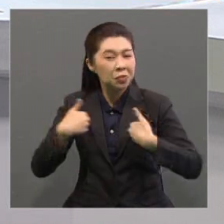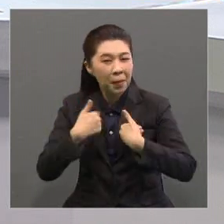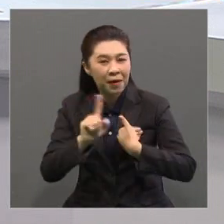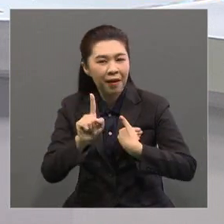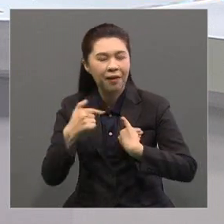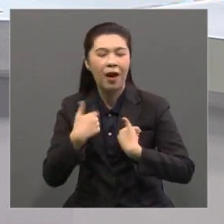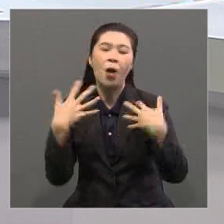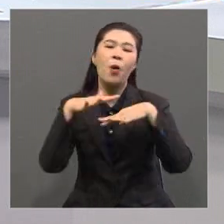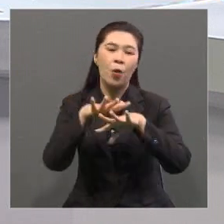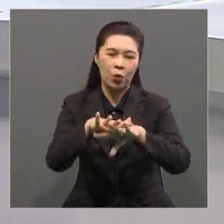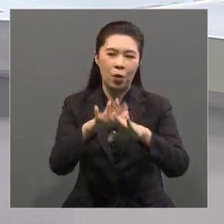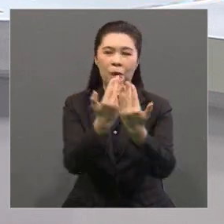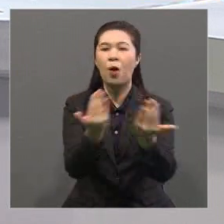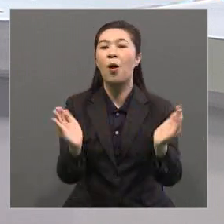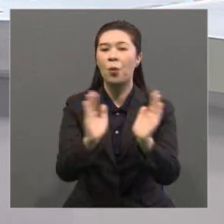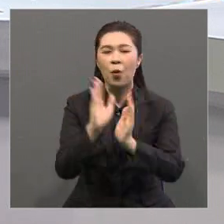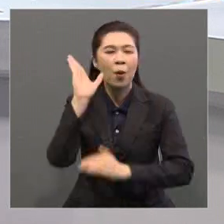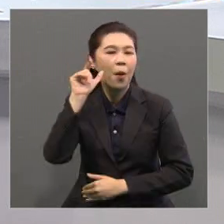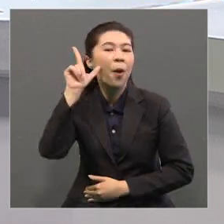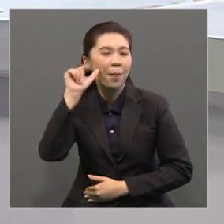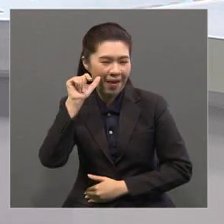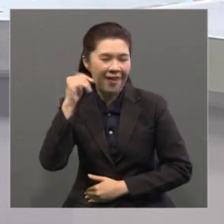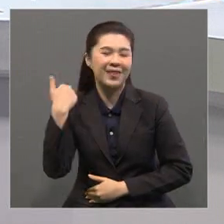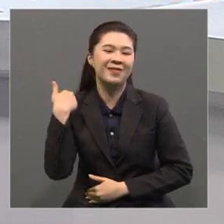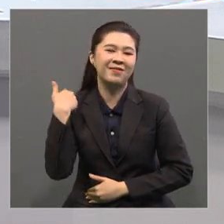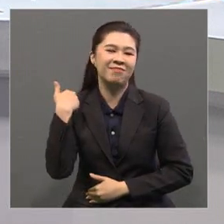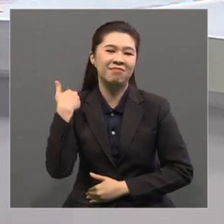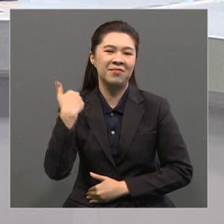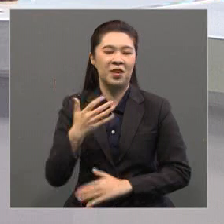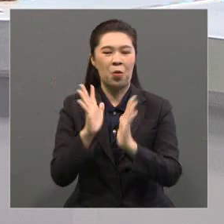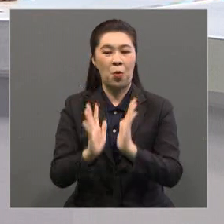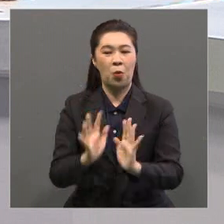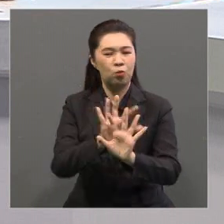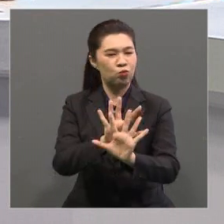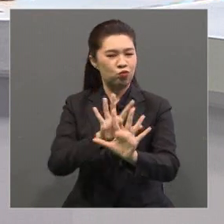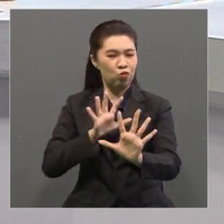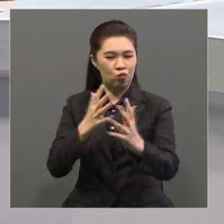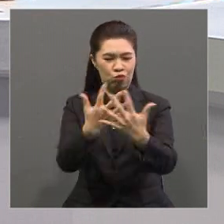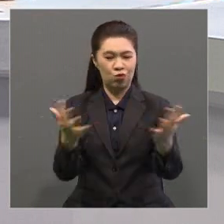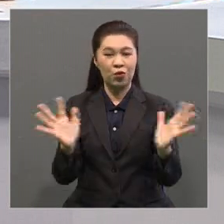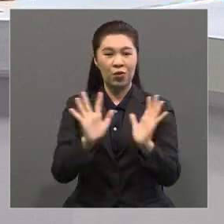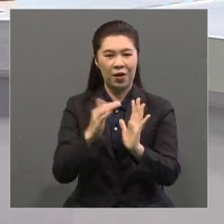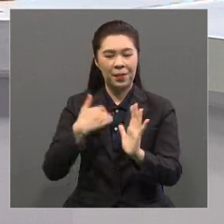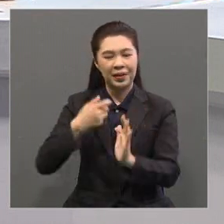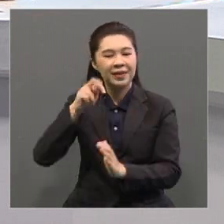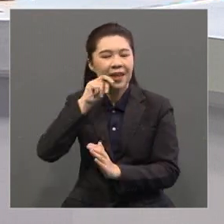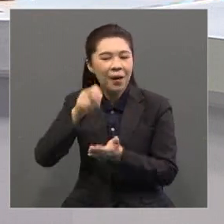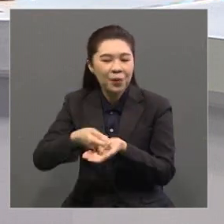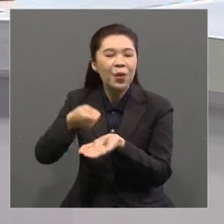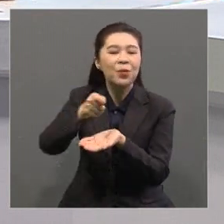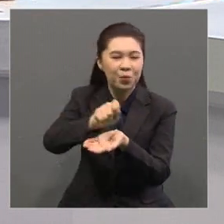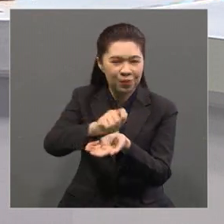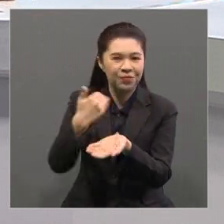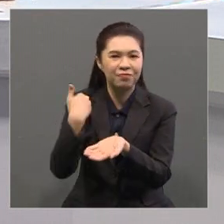คุณพ่อคุณแม่ที่ที่ลำลูกกานะคะรดน้ำดำหัวแล้วก็ทำอะไรทานกันพี่ป๋องไปไหนมาบ้างคะ